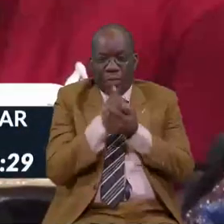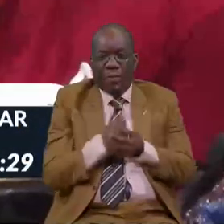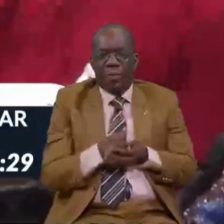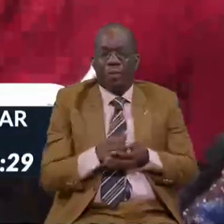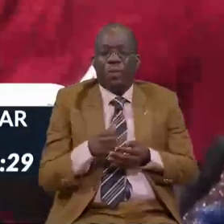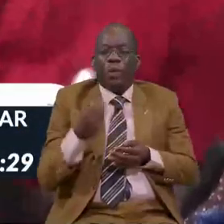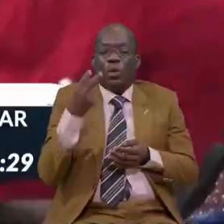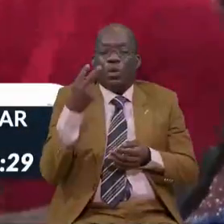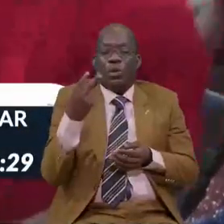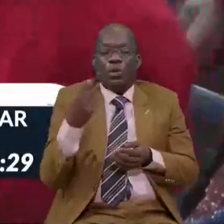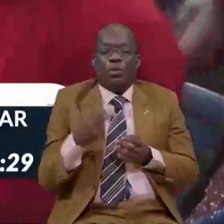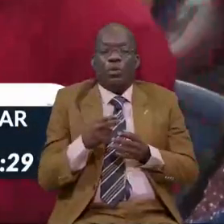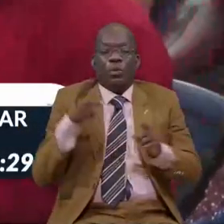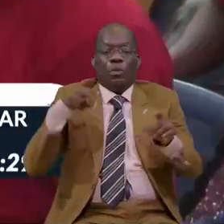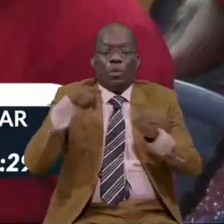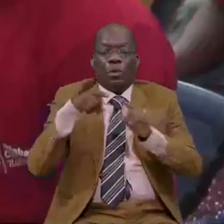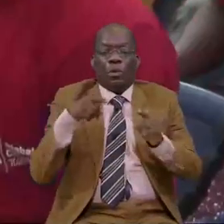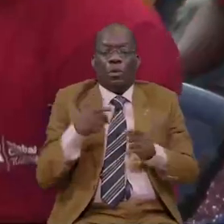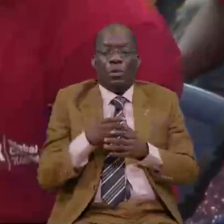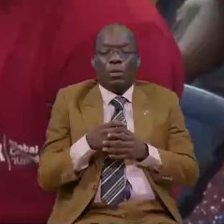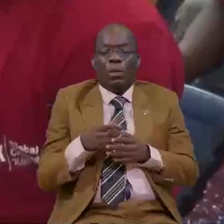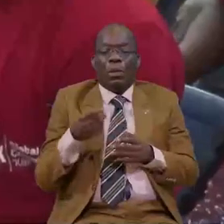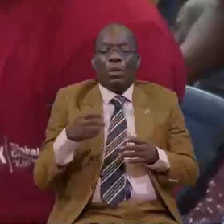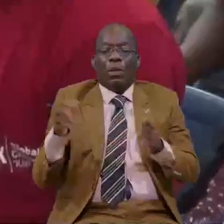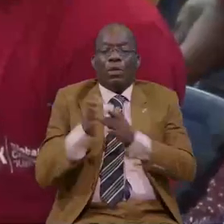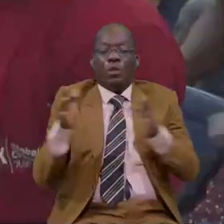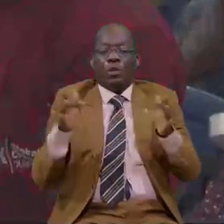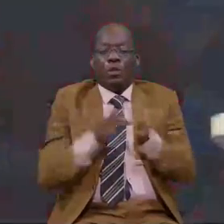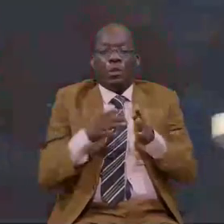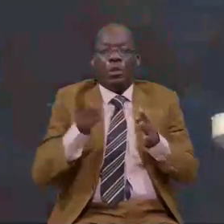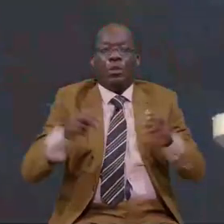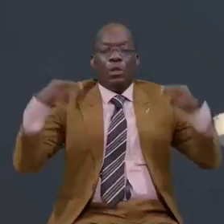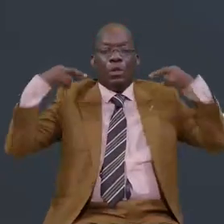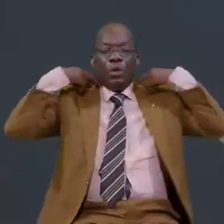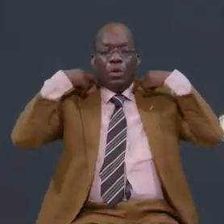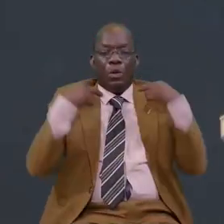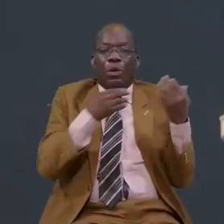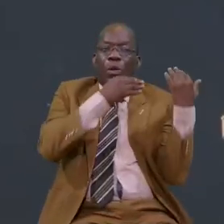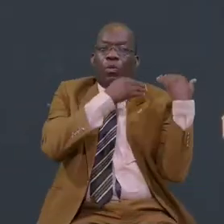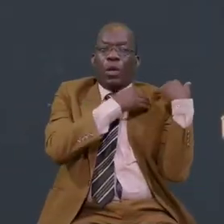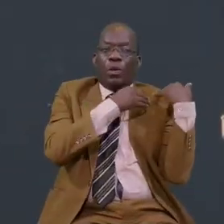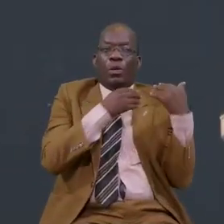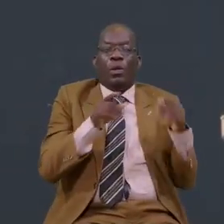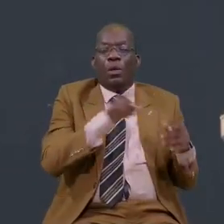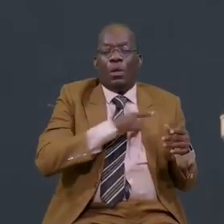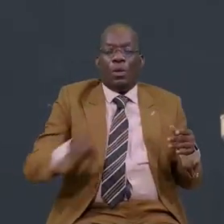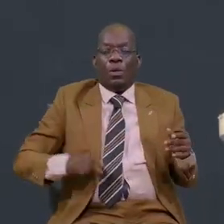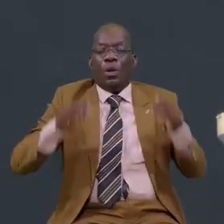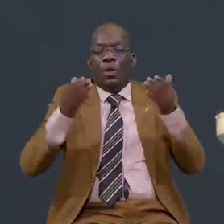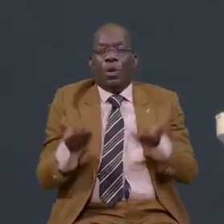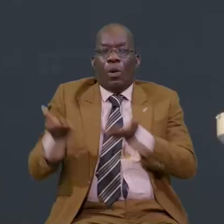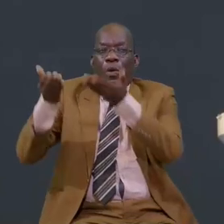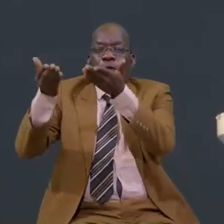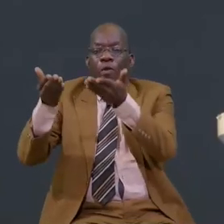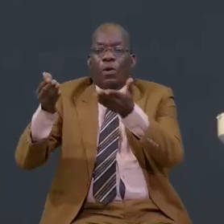Amen. Deuxième point maintenant. Deuxième point. Jésus, le Seigneur porteur